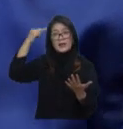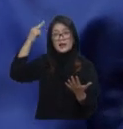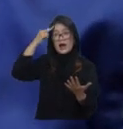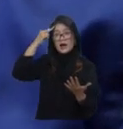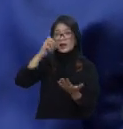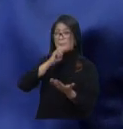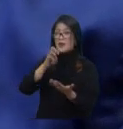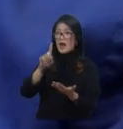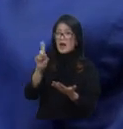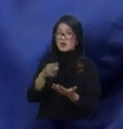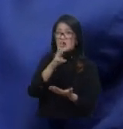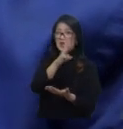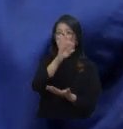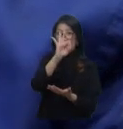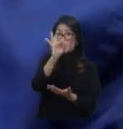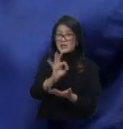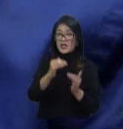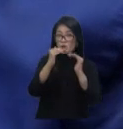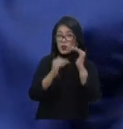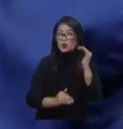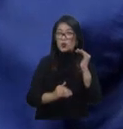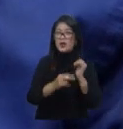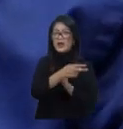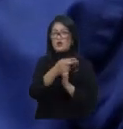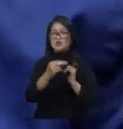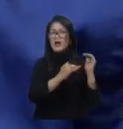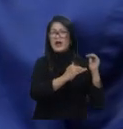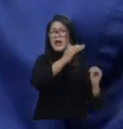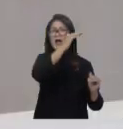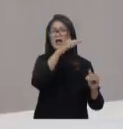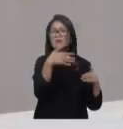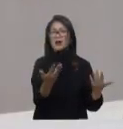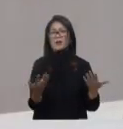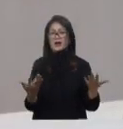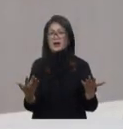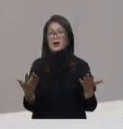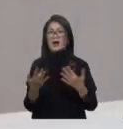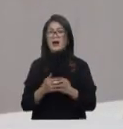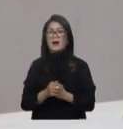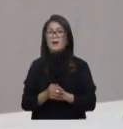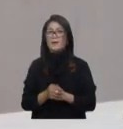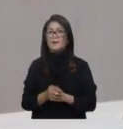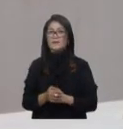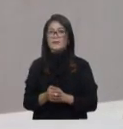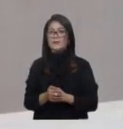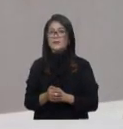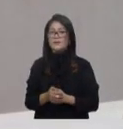30%. Ini tanggapan Bapak selaku penyelenggara travel haji dan umroh seperti apa? Nya apabila kenaikan